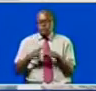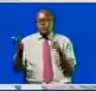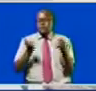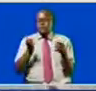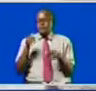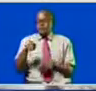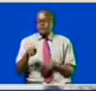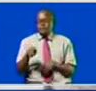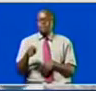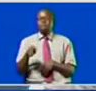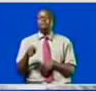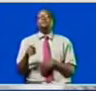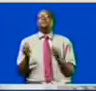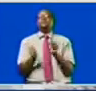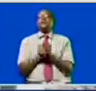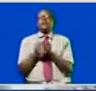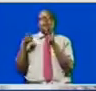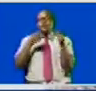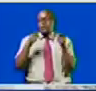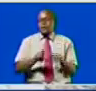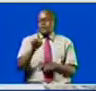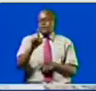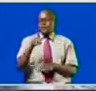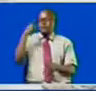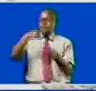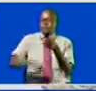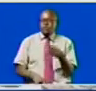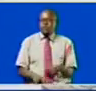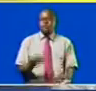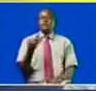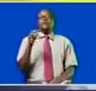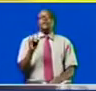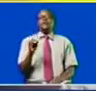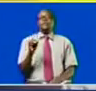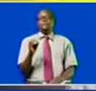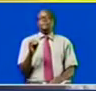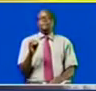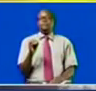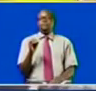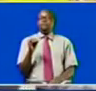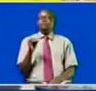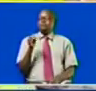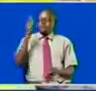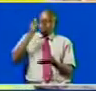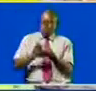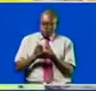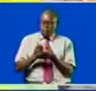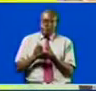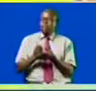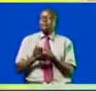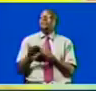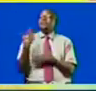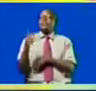biashara hii kwa miwa 10 ambapo kila moja ilimgharimu shilingi 30. Kupigwa marufuku kwa mifuko ya plastiki hata